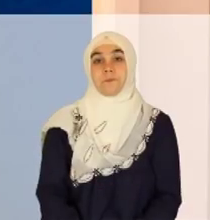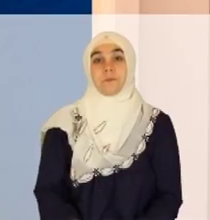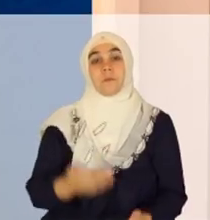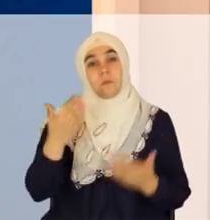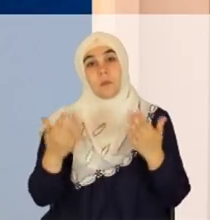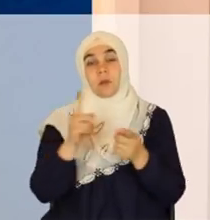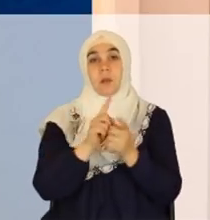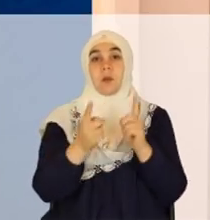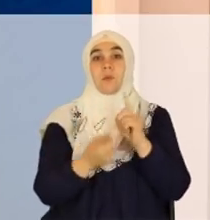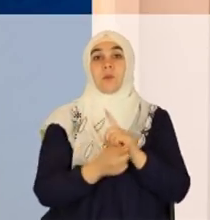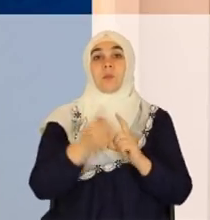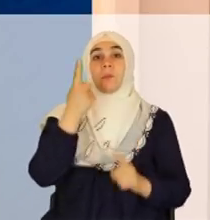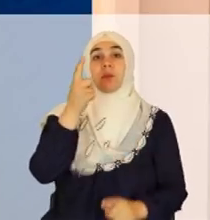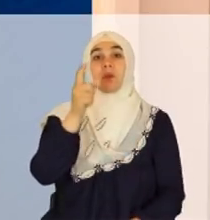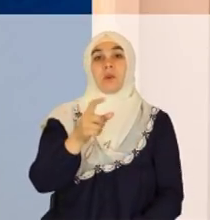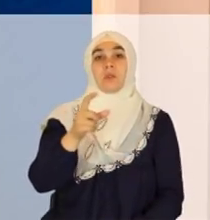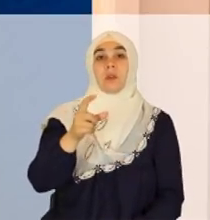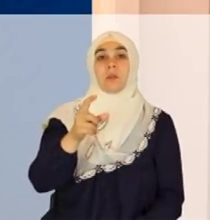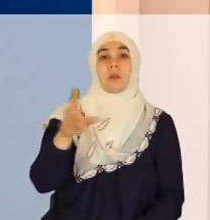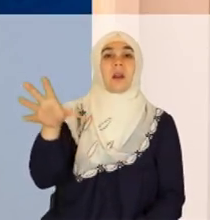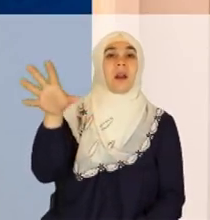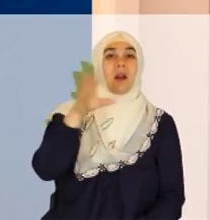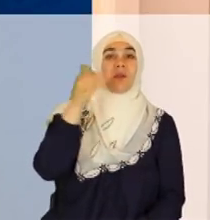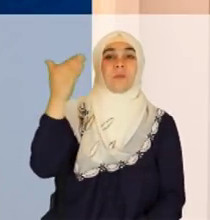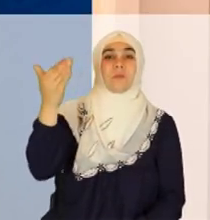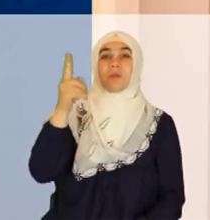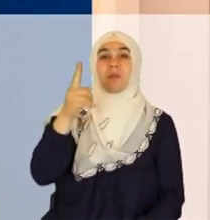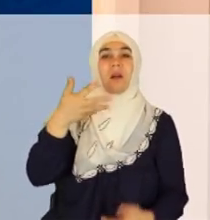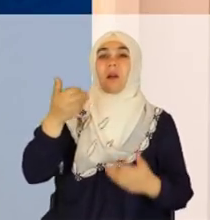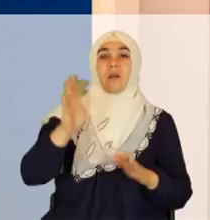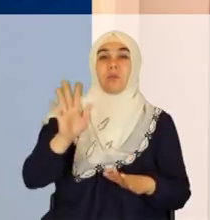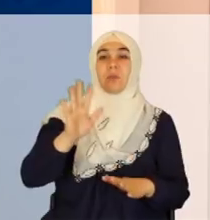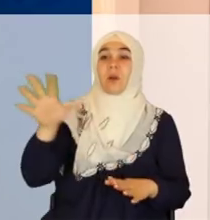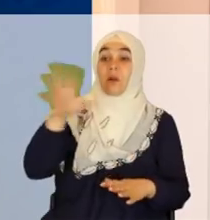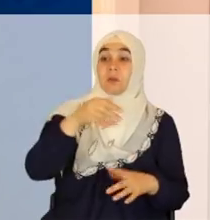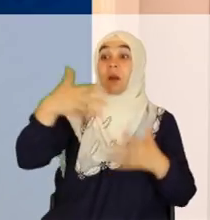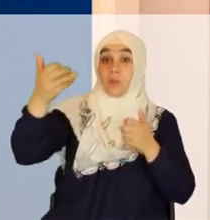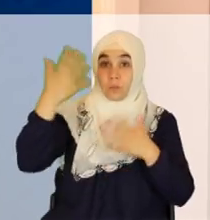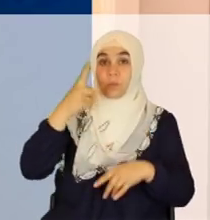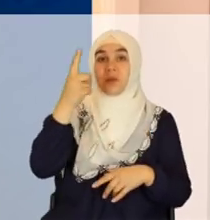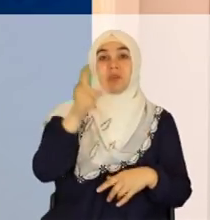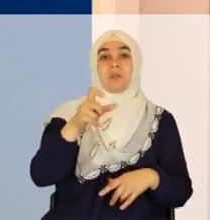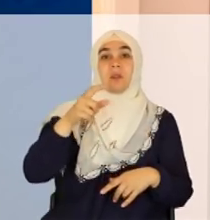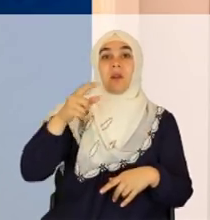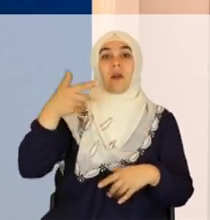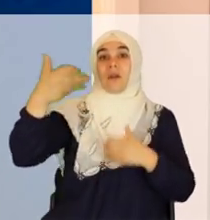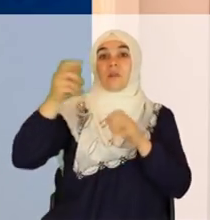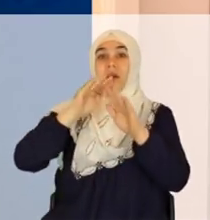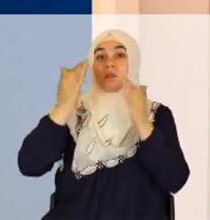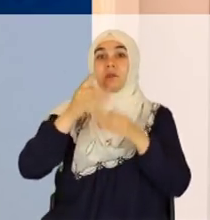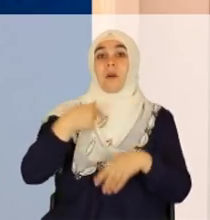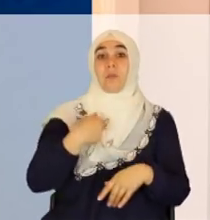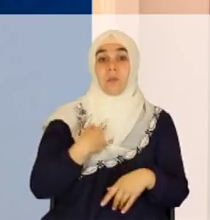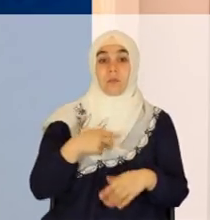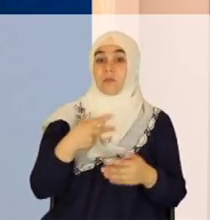Yoki aksincha bitta odamnikidan boshqa hammaniki qabul bo'ldi, bir odamnikidan qabul bo'lmay qoldi desa, hamma o'sha manmasligimdan